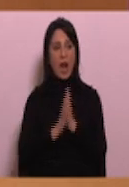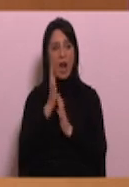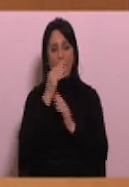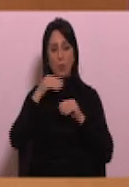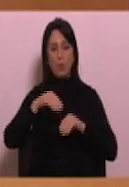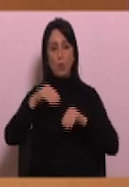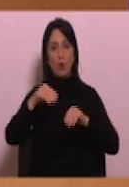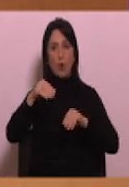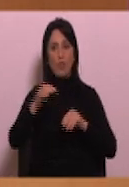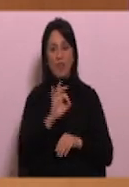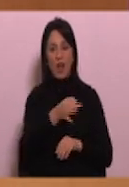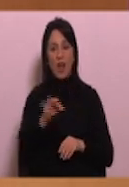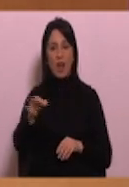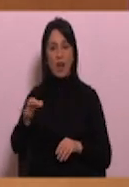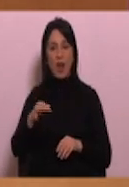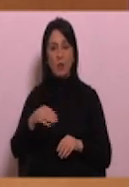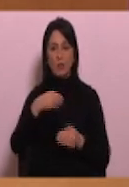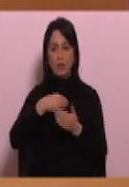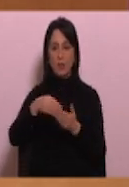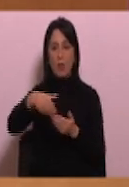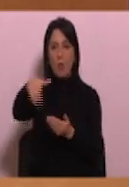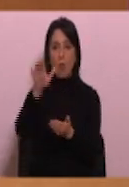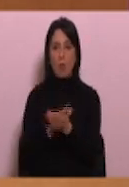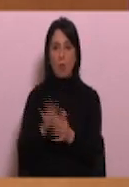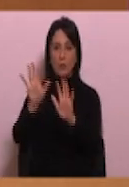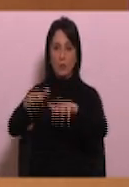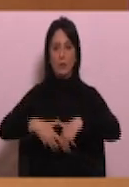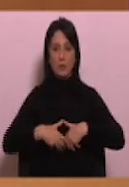პროდუქტი კაპიკებში ხდება გადამყიდველების მიერ შეძენა,